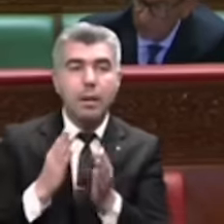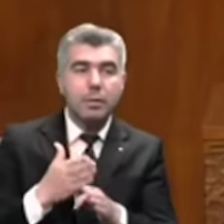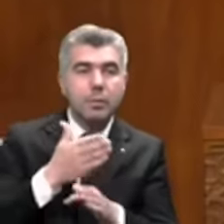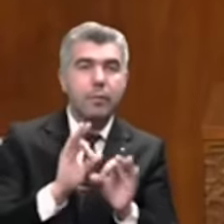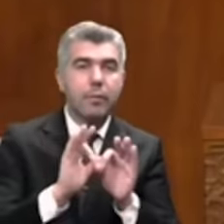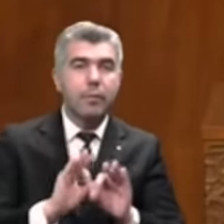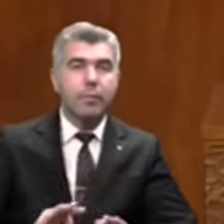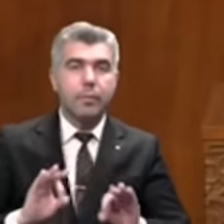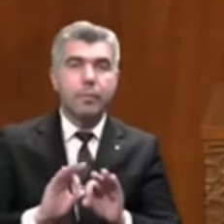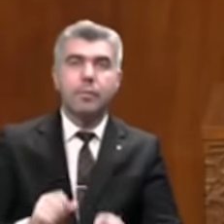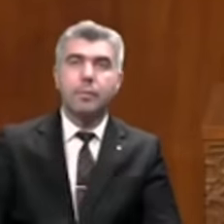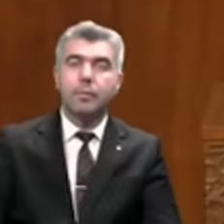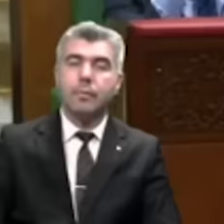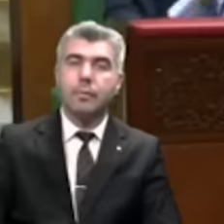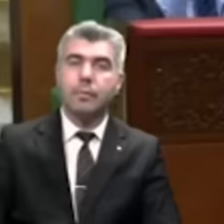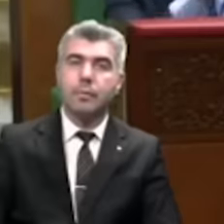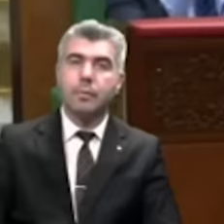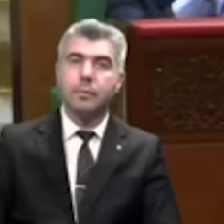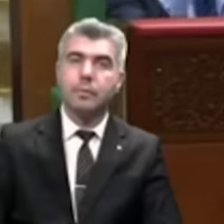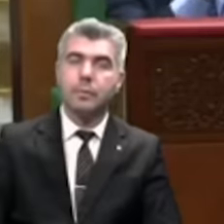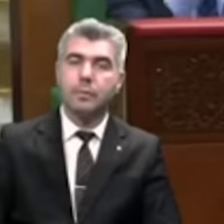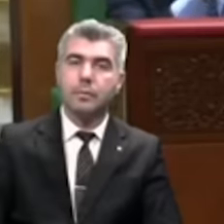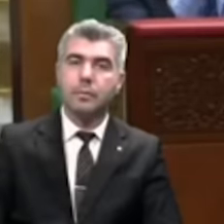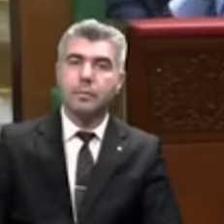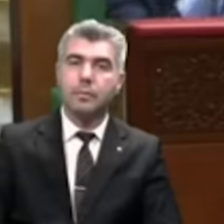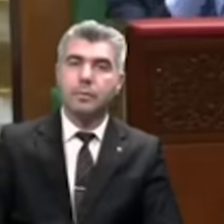ما يمكنش. شي حاجه وقع،